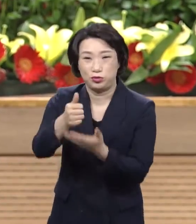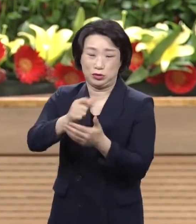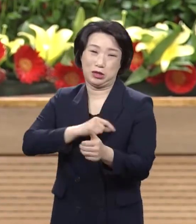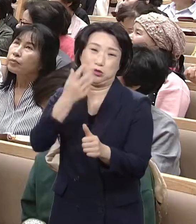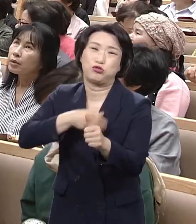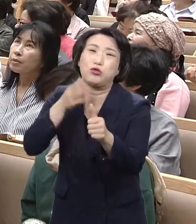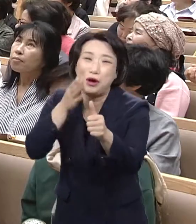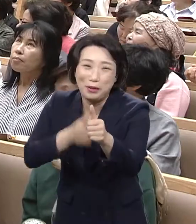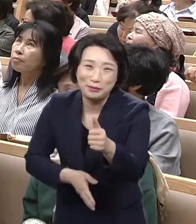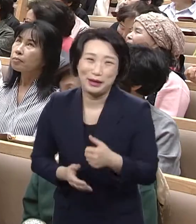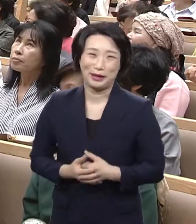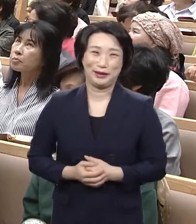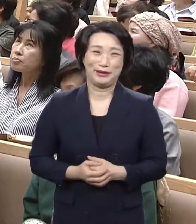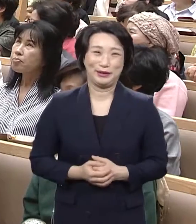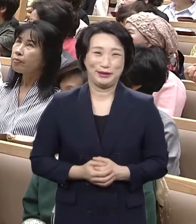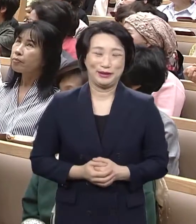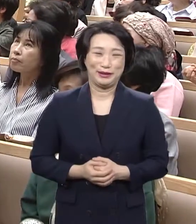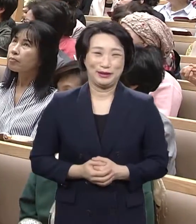이름으로 축원합니다.